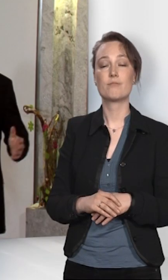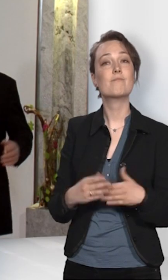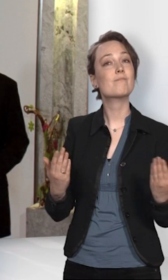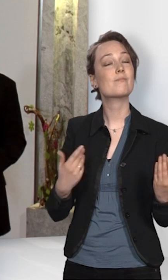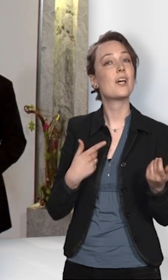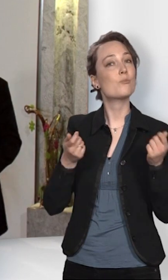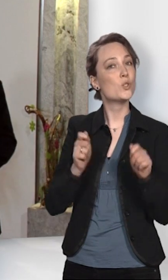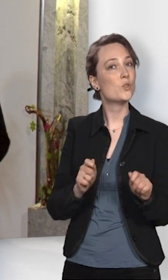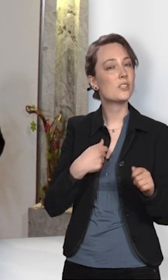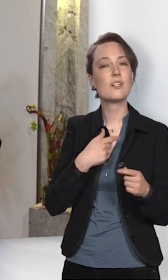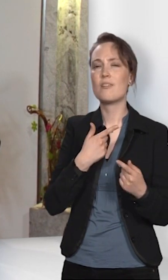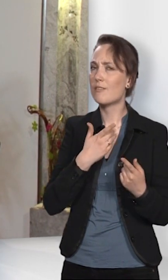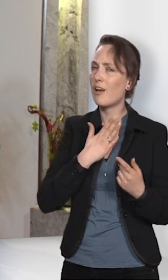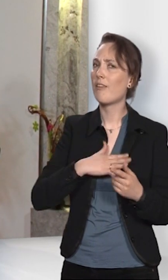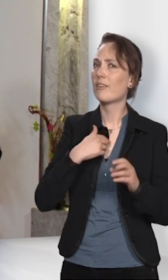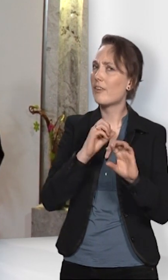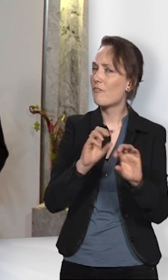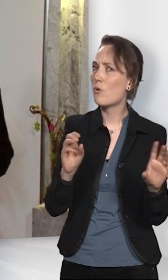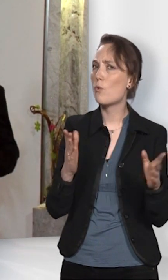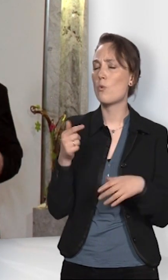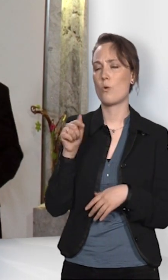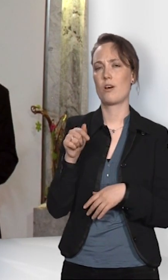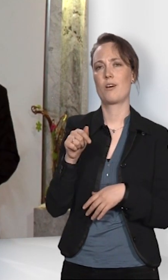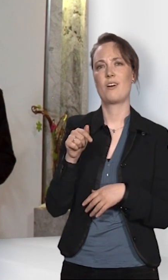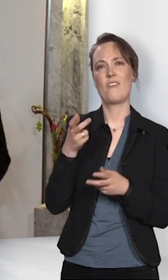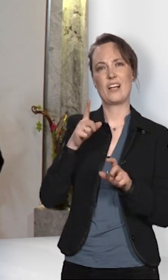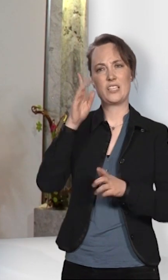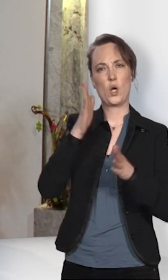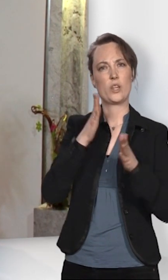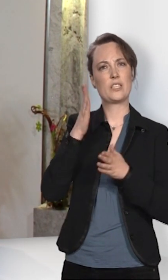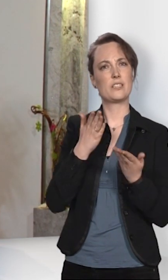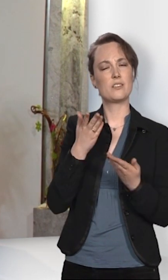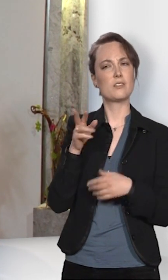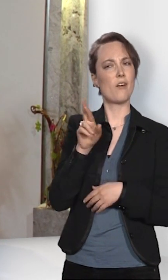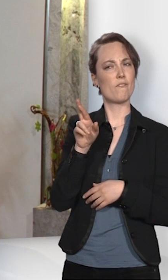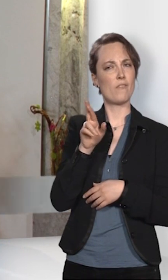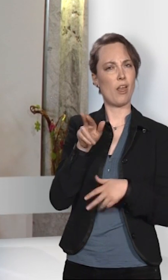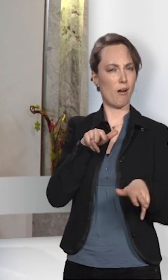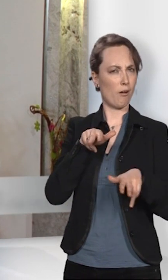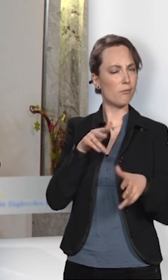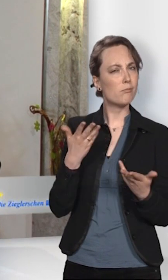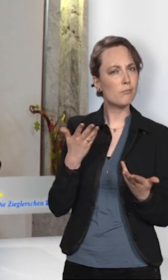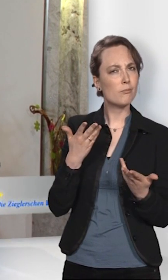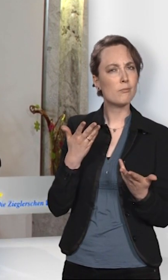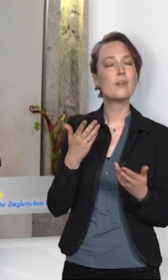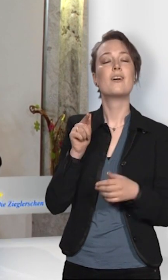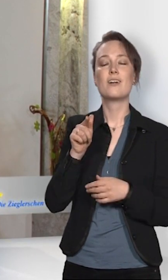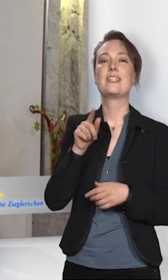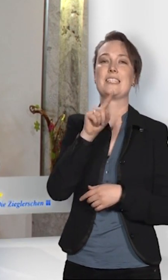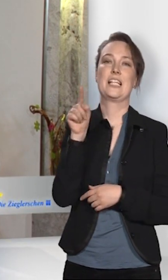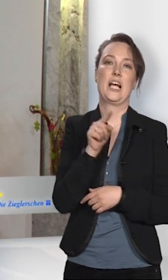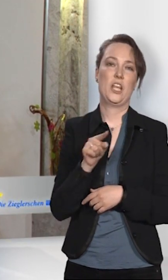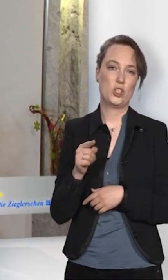Wir möchten Sie zum Schluss gerne noch informieren, wer hinter den Fernsehgottesdiensten Stunde des Höchsten steht, nämlich